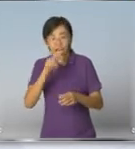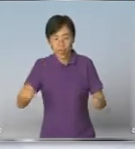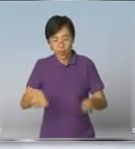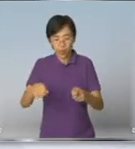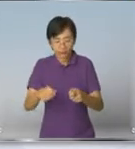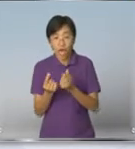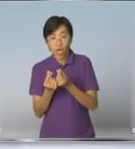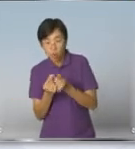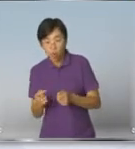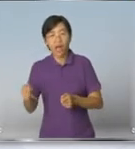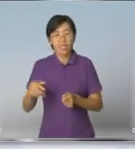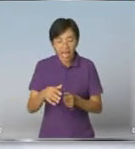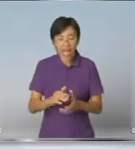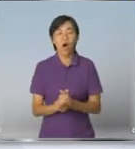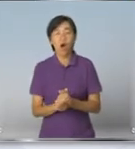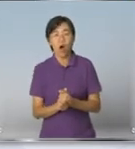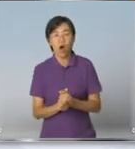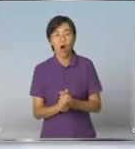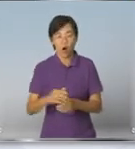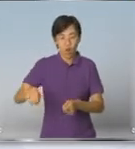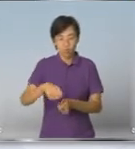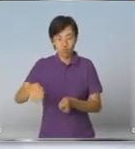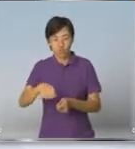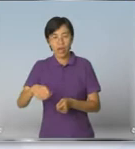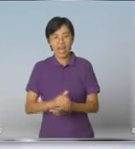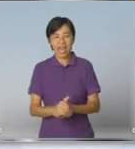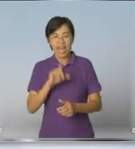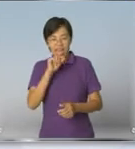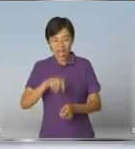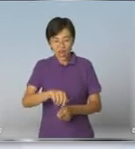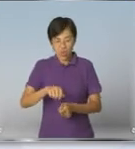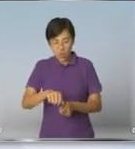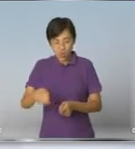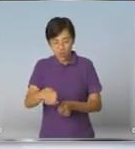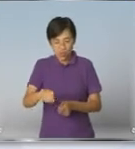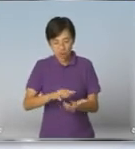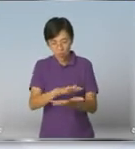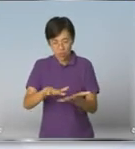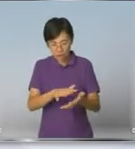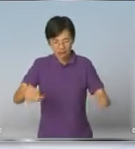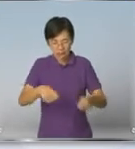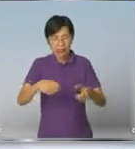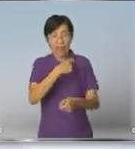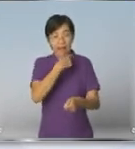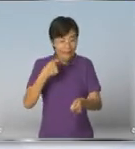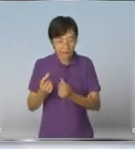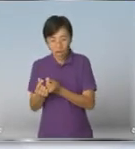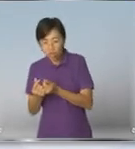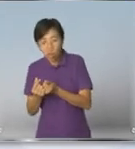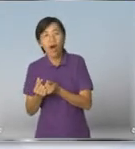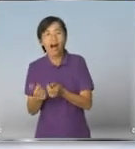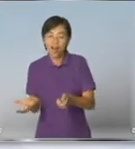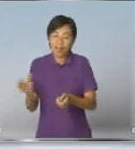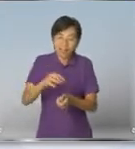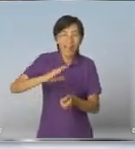ใส่ถั่วลงไปมันจะไม่เกาะกันค่ะ อ๋อถึงว่าตอนที่ผัดอาจารย์บอกว่าให้ผมยีไก่ให้ละเอียด แล้วก็ผัดให้แห้งให้สนิ